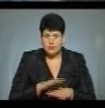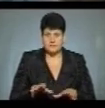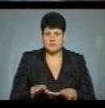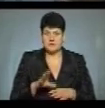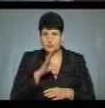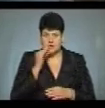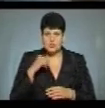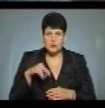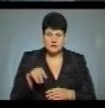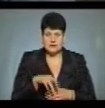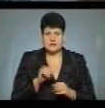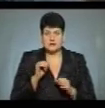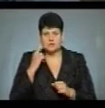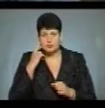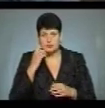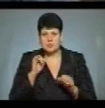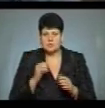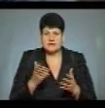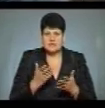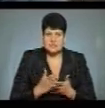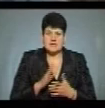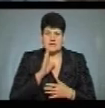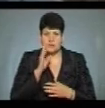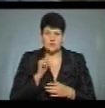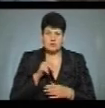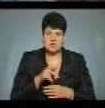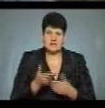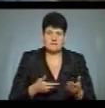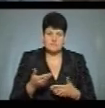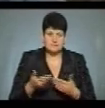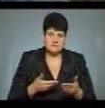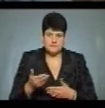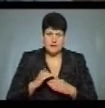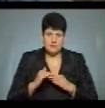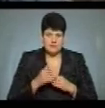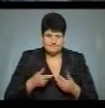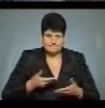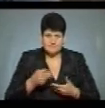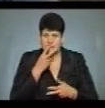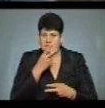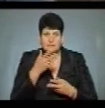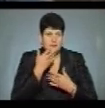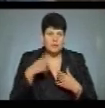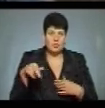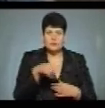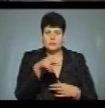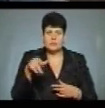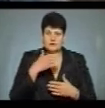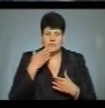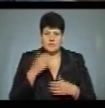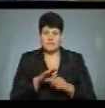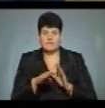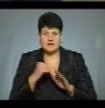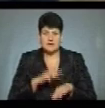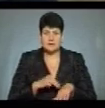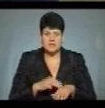ніч ходили, думали, може він десь там є. А вже зранку пішли на Вівся пішки, пішли через поле дивитись, чи ні. Нема, походили там, висвали міліцію, почали